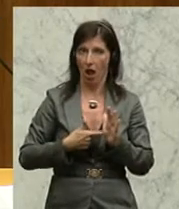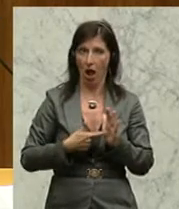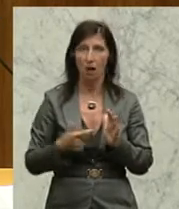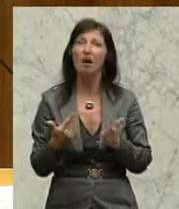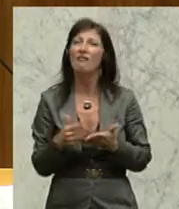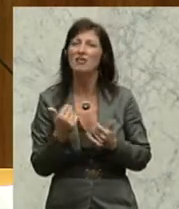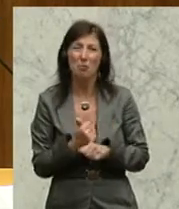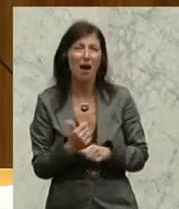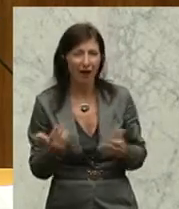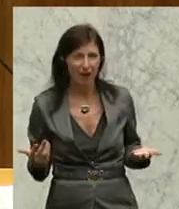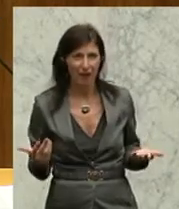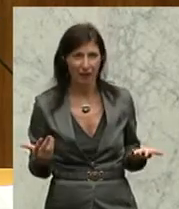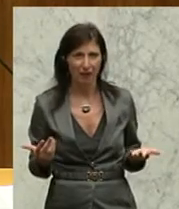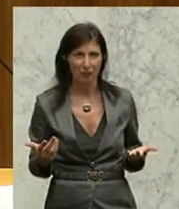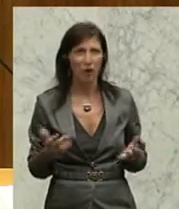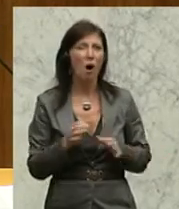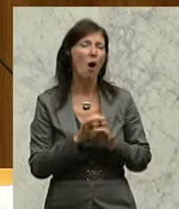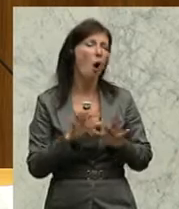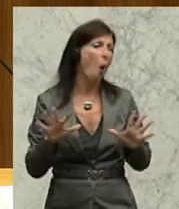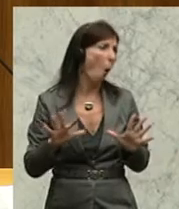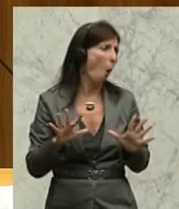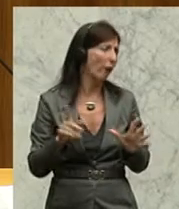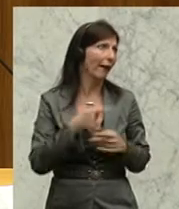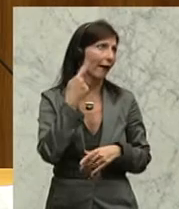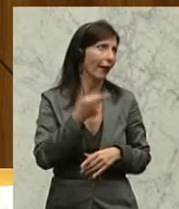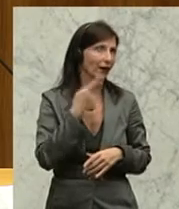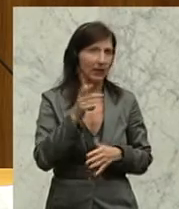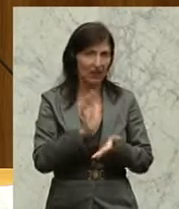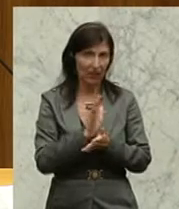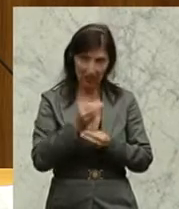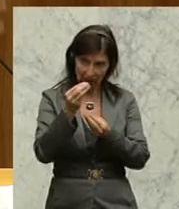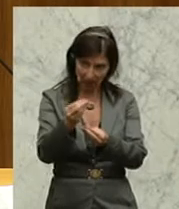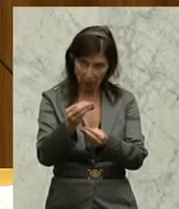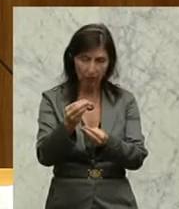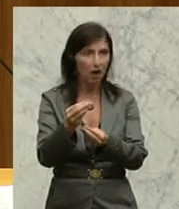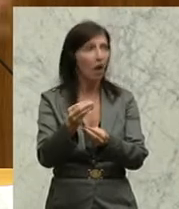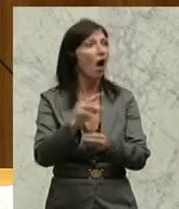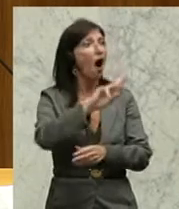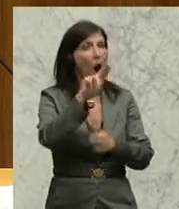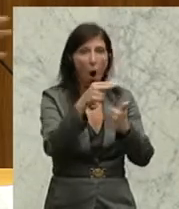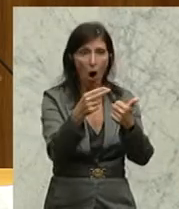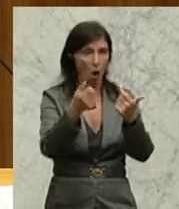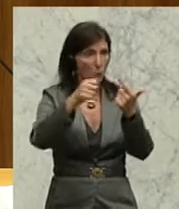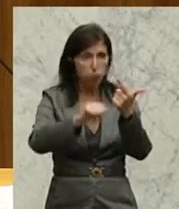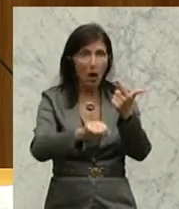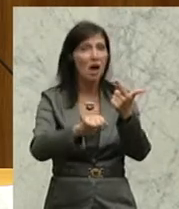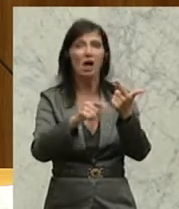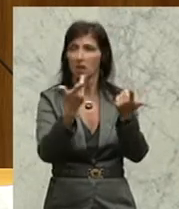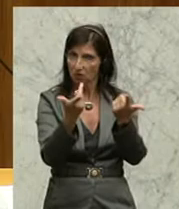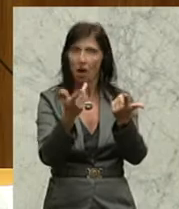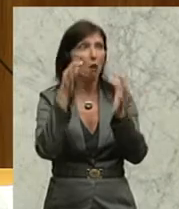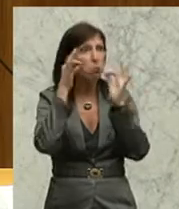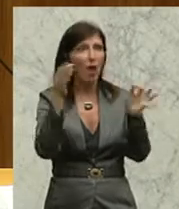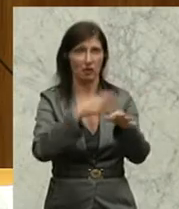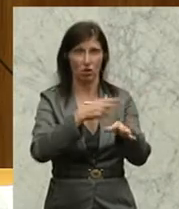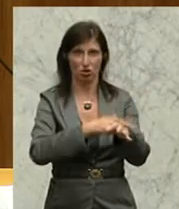ohne polemik bevor mit krediten vergeben zur euro rettung an banken ableiter staaten wo sonst eher jemanden geben